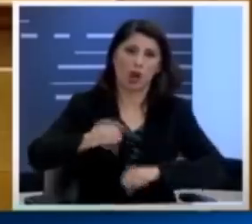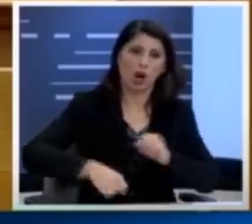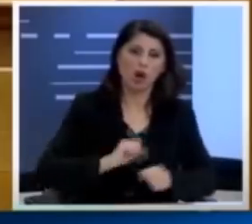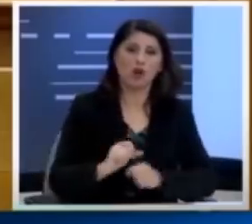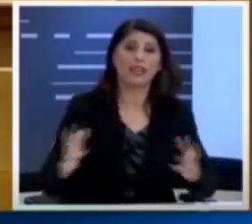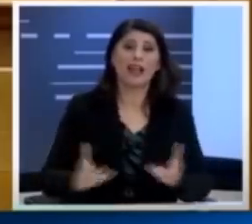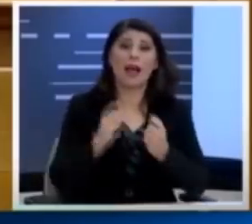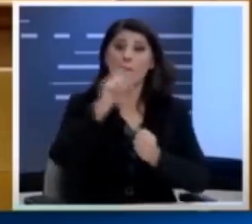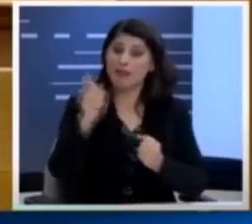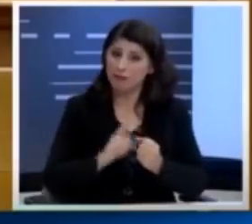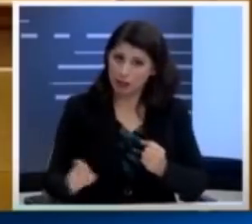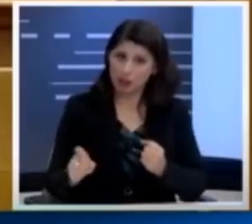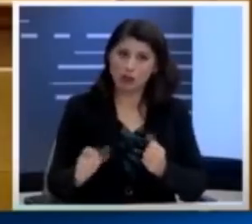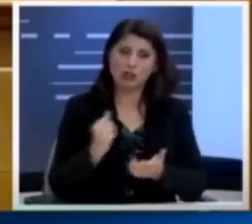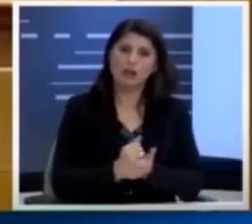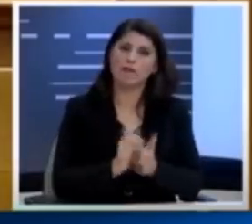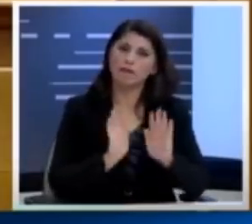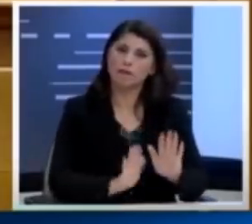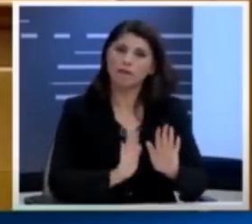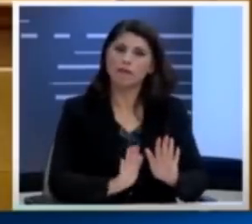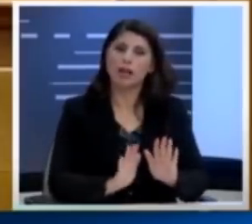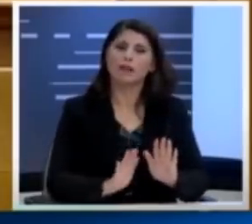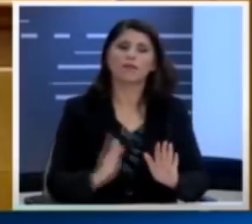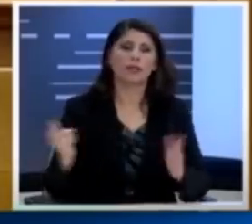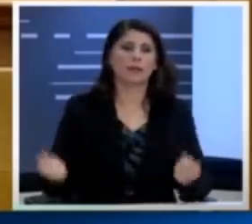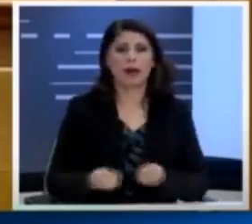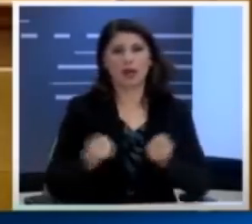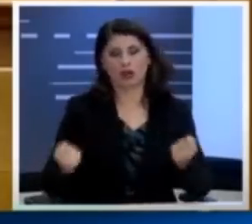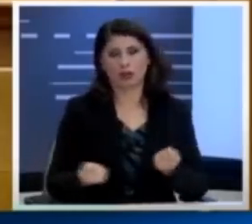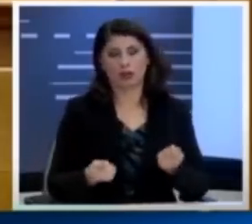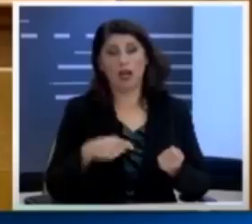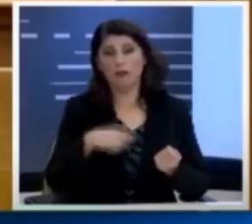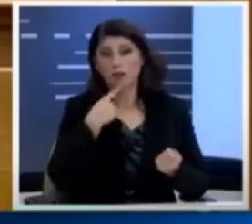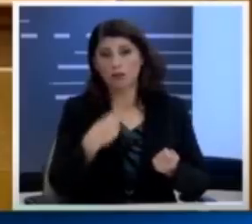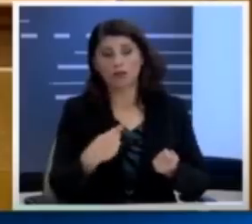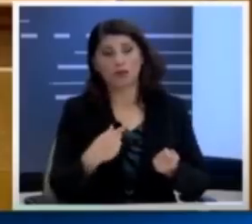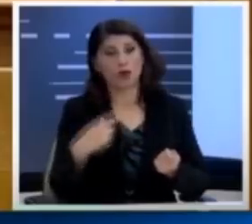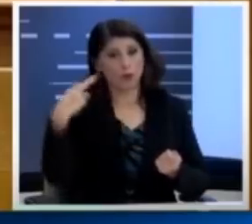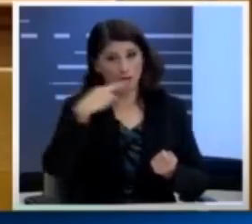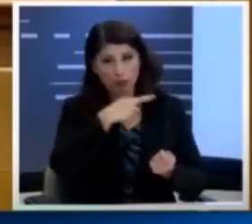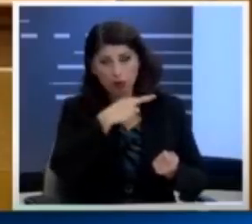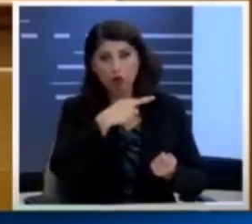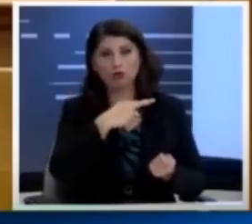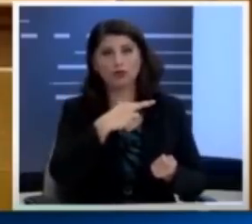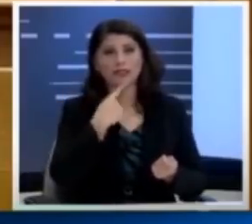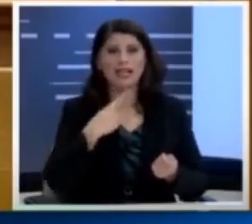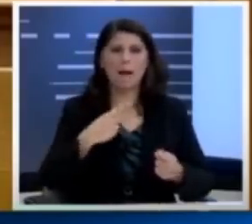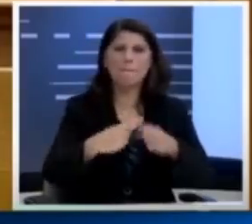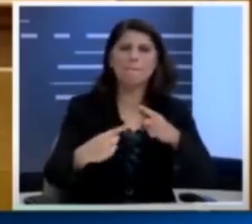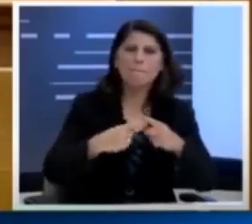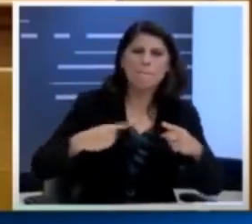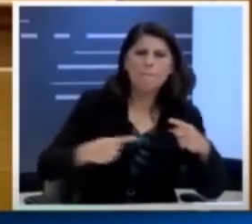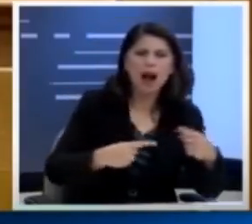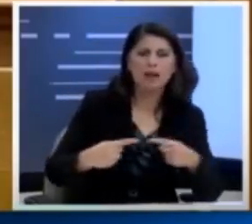για την επιβίωσή τους και την παραμονή τους στην παραγωγή. Τα λεγόμενα του Πρωθυπουργού περί